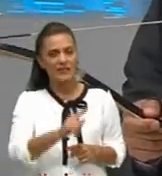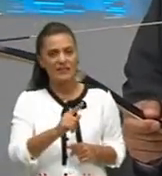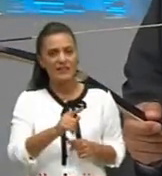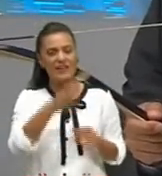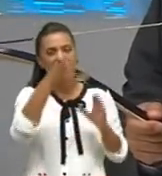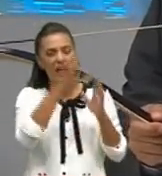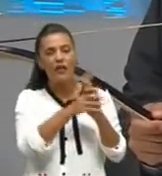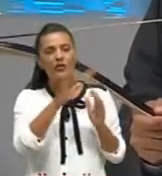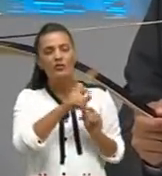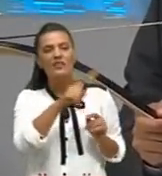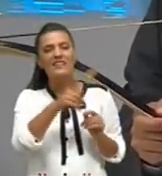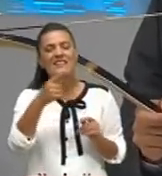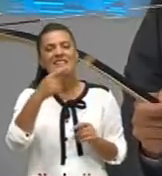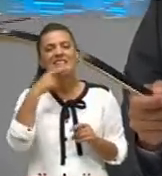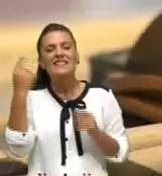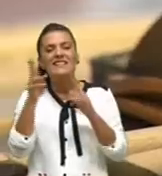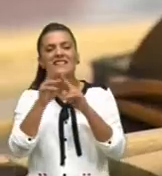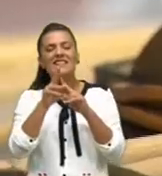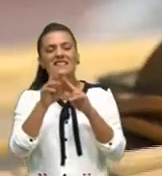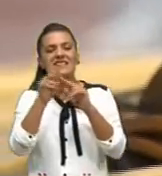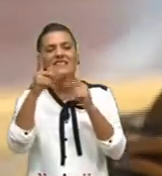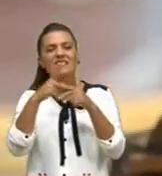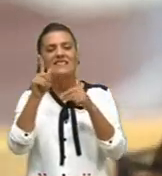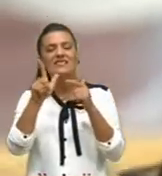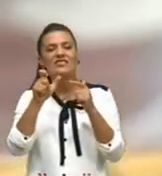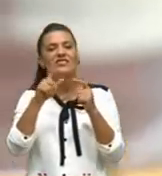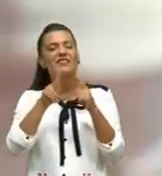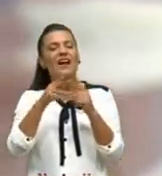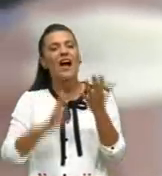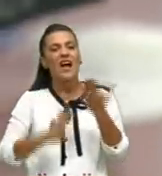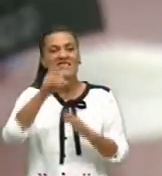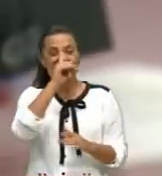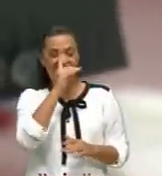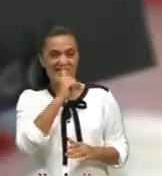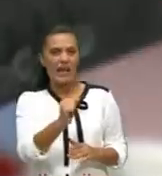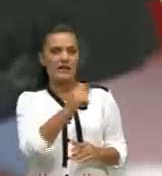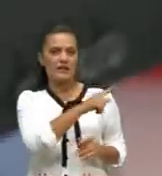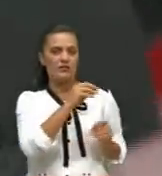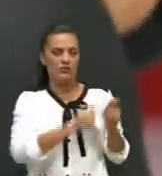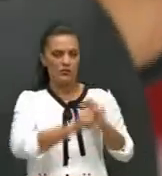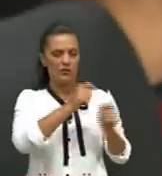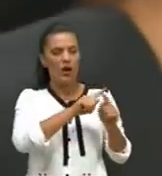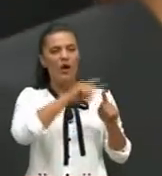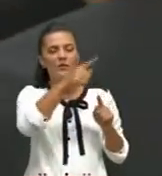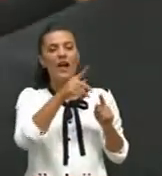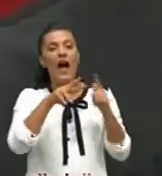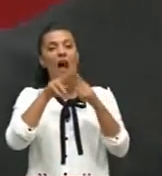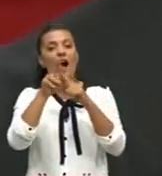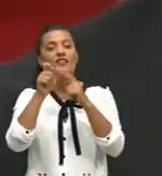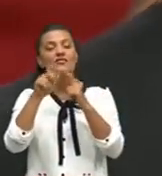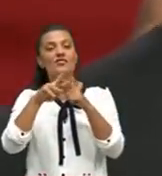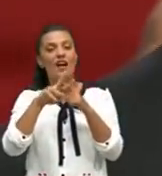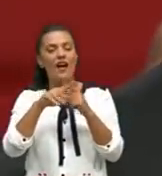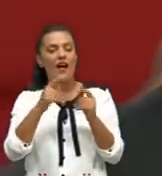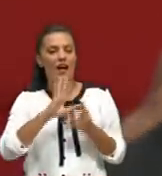miyiz? Genellikle kızılcık ağacı gibi sert ağaçlar kullanılır kabzada. Hı-hı. Burada ise kesinlikle akça ağaç kullanılması